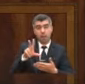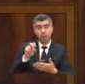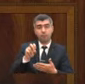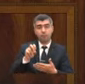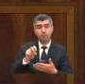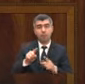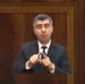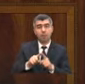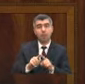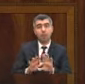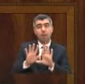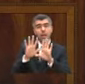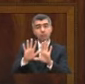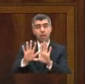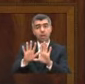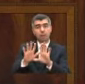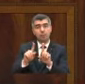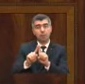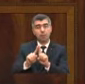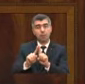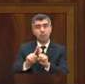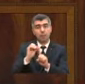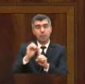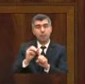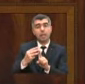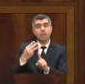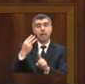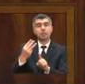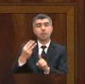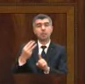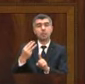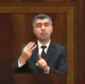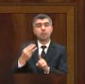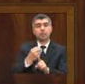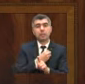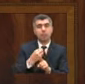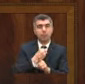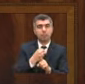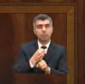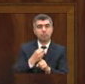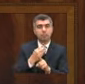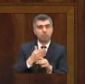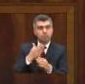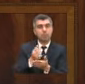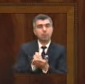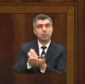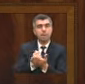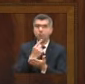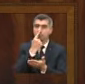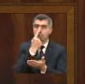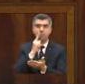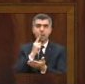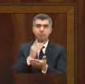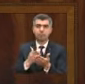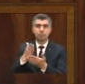القضيه، 10 ديال المناصب ثلاثة هاد المرات هما كيلونسيو ديال المباراة، وتا واحد ما بغى يمشي لإقليم